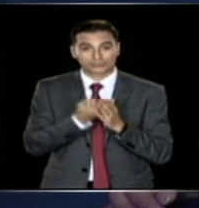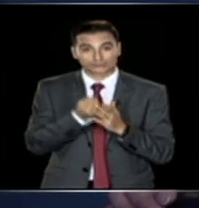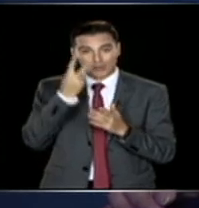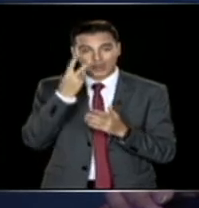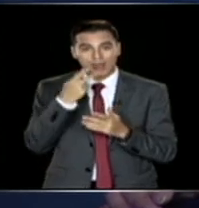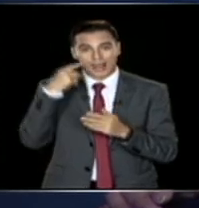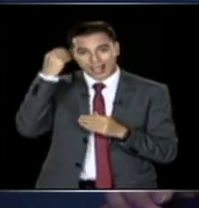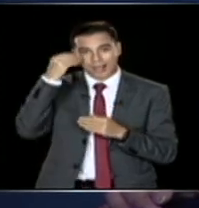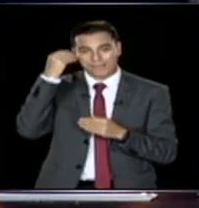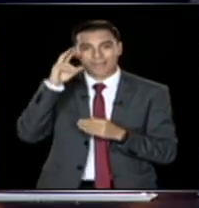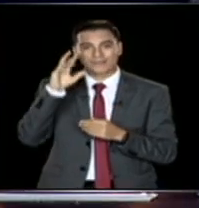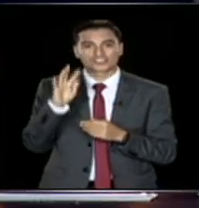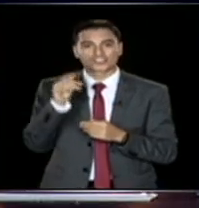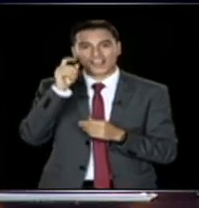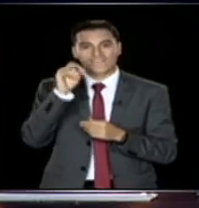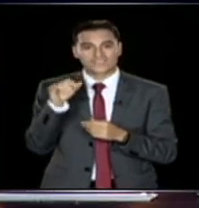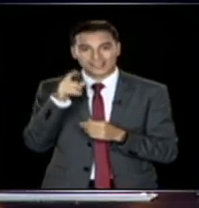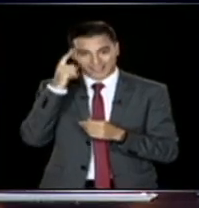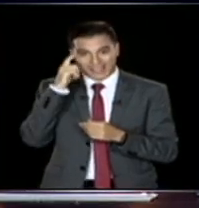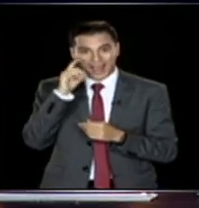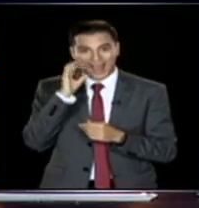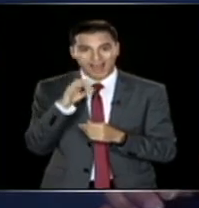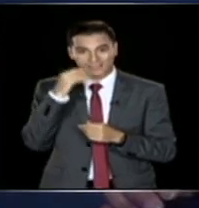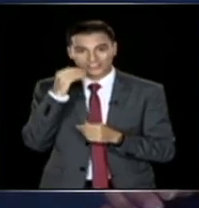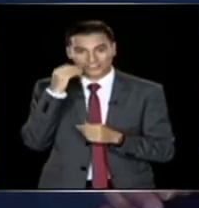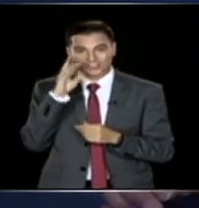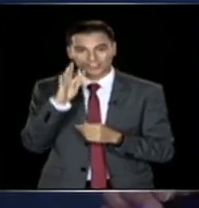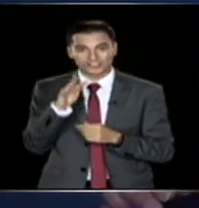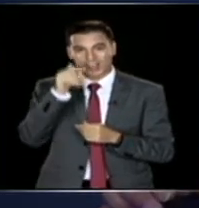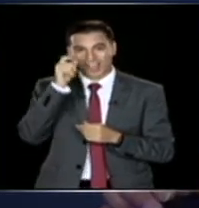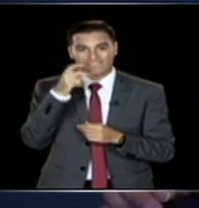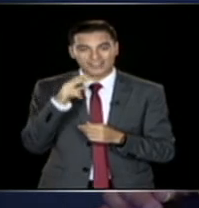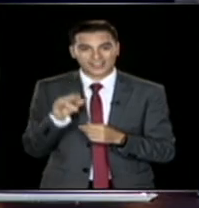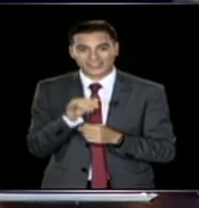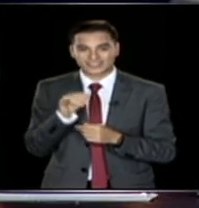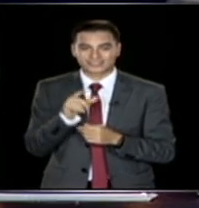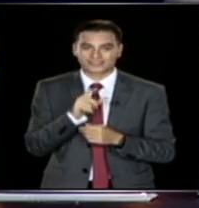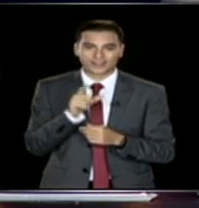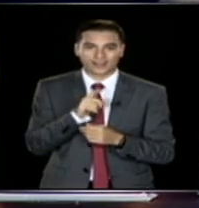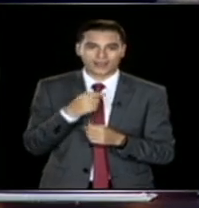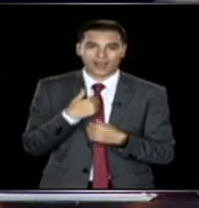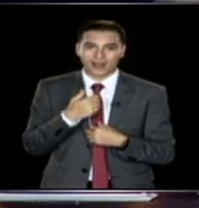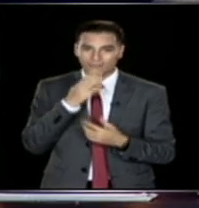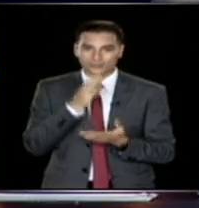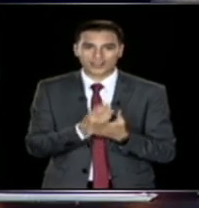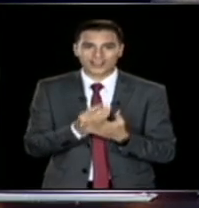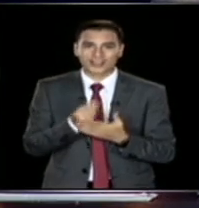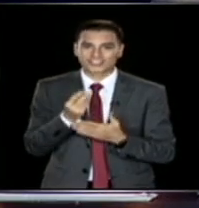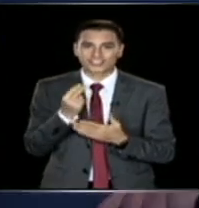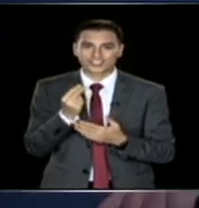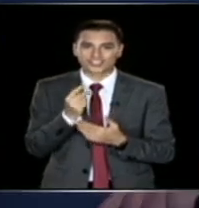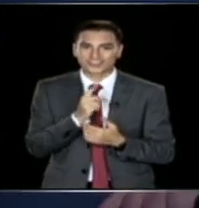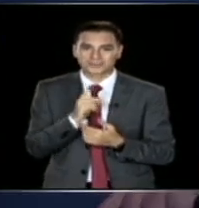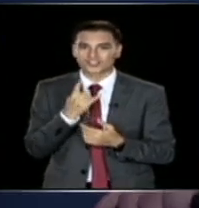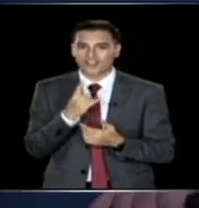للإمام الشافعي. للإمام الشافعي، وأنت عارفة إنها الإمام الشافعي. بالظبط كده. لا ده أنا مستعدة أديها 20 نقطة مش